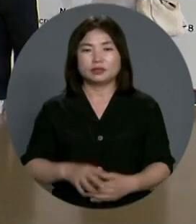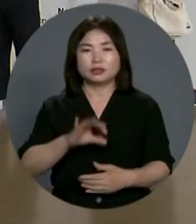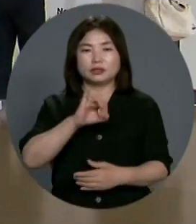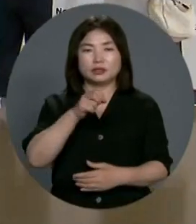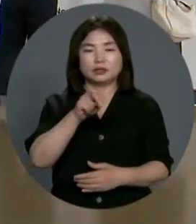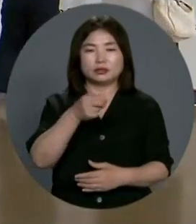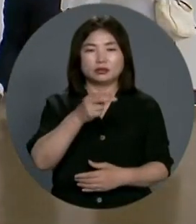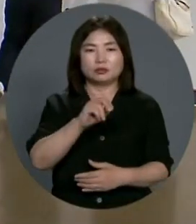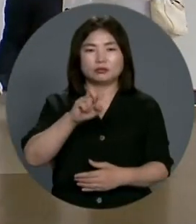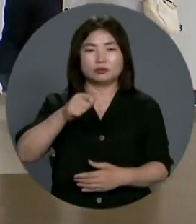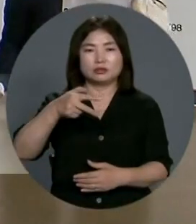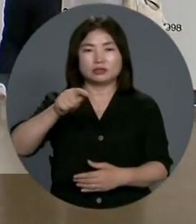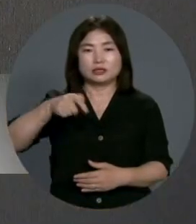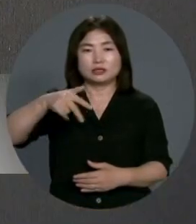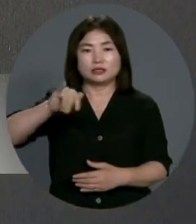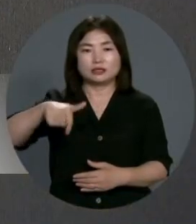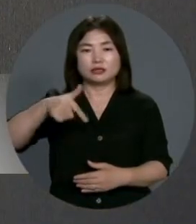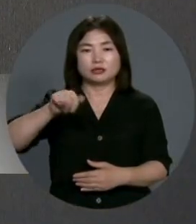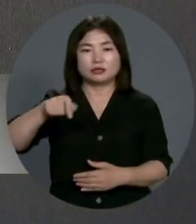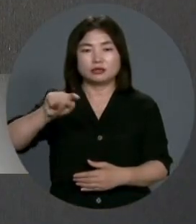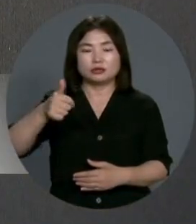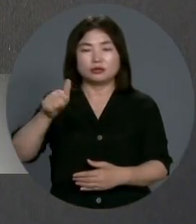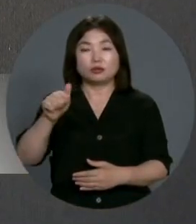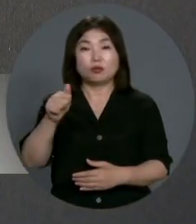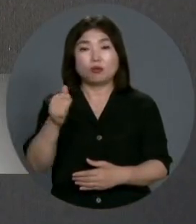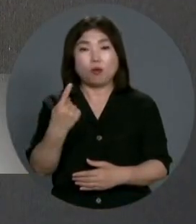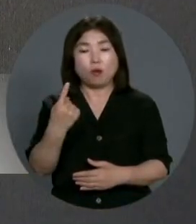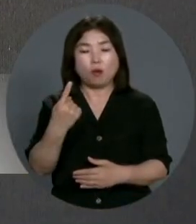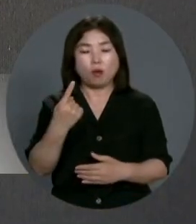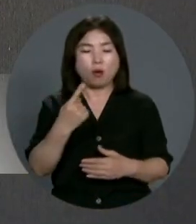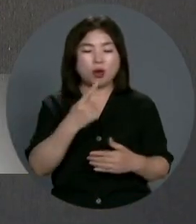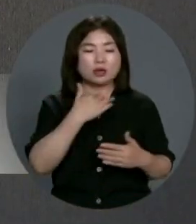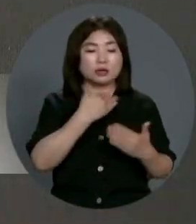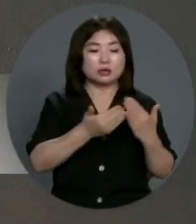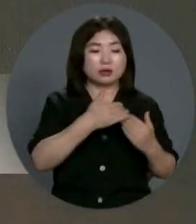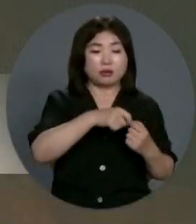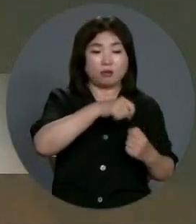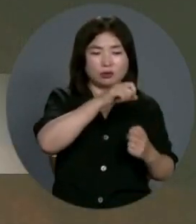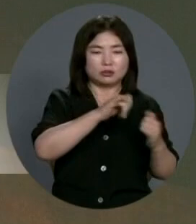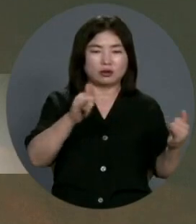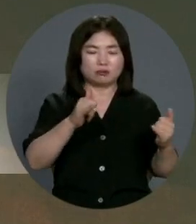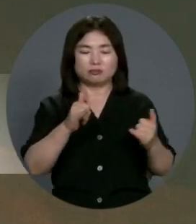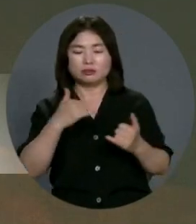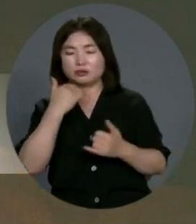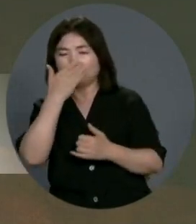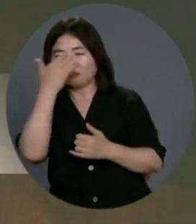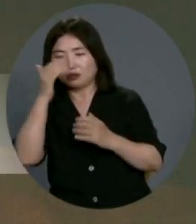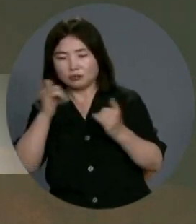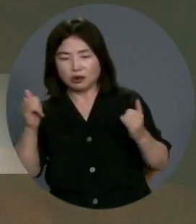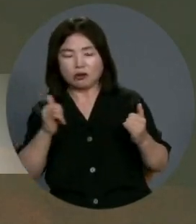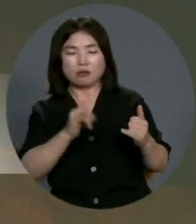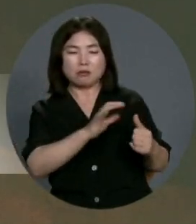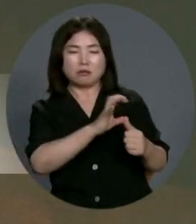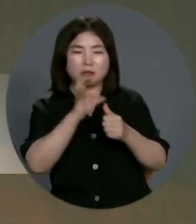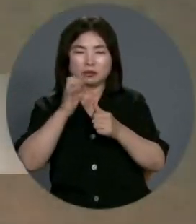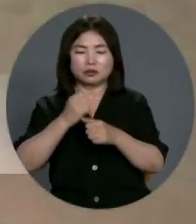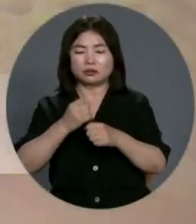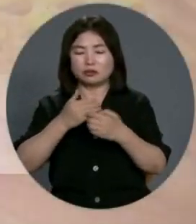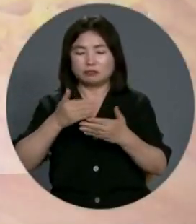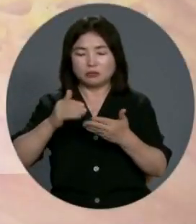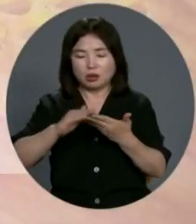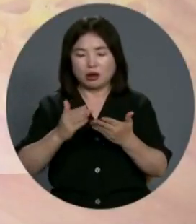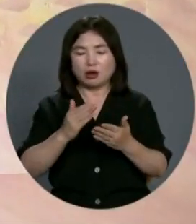이영융, 문상직, 권정호 세 명의 원로 작가 작품을 여섯 명의 청년 작가들이 각자의 색을 담은 작품을